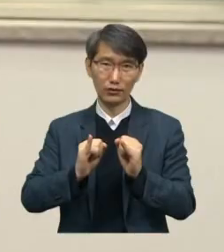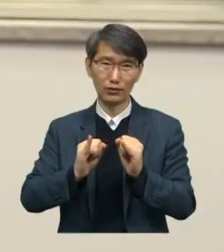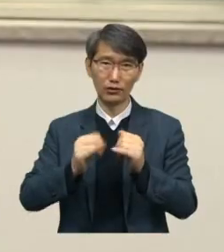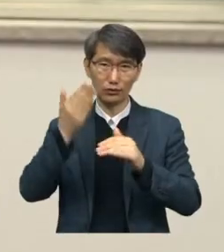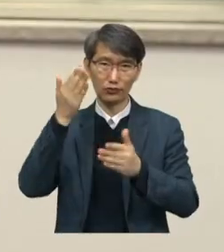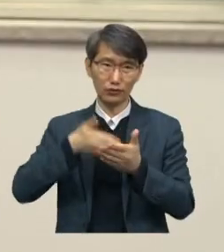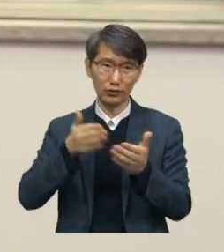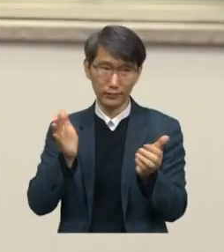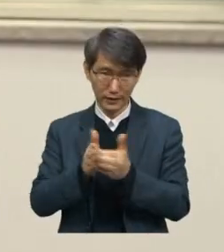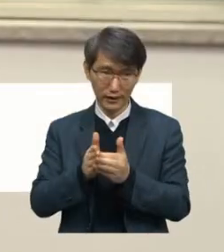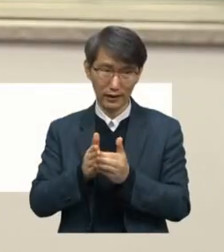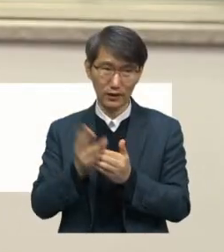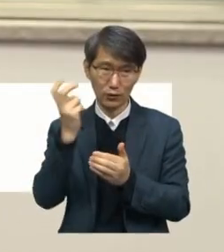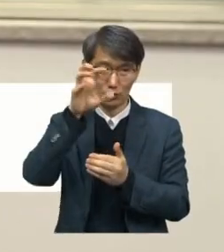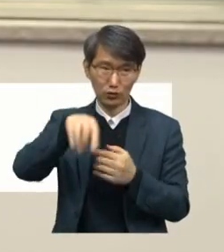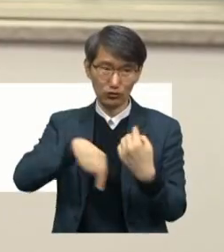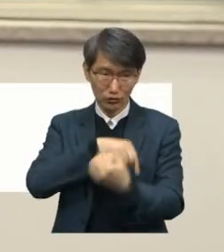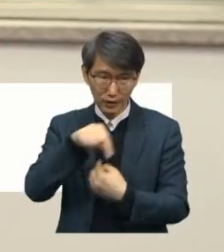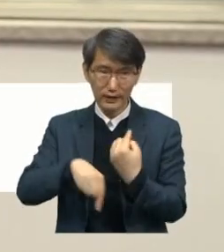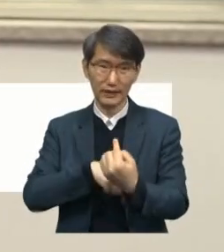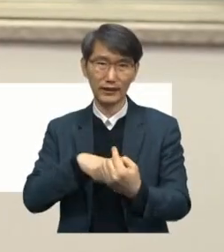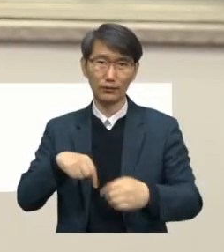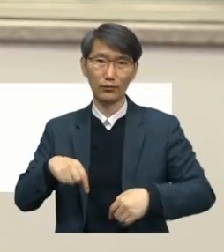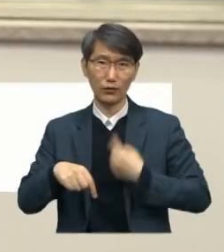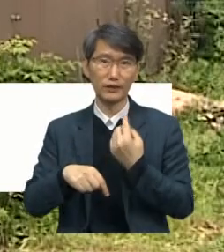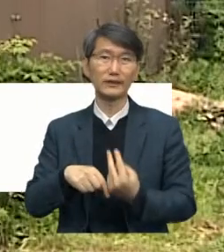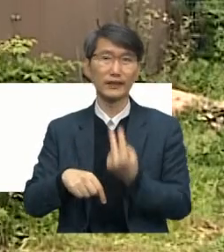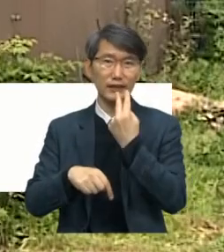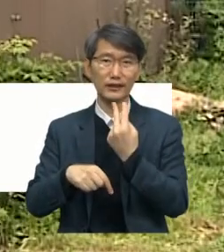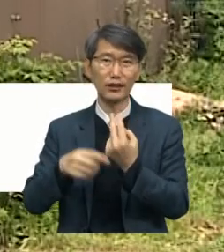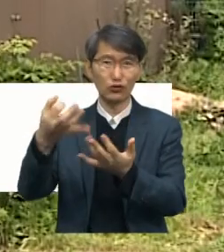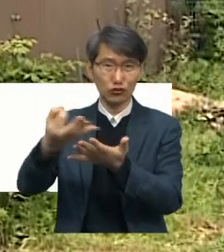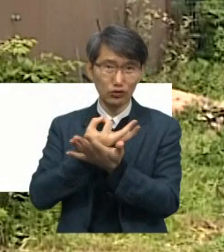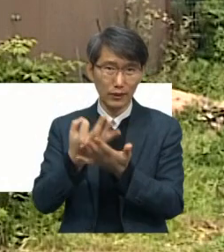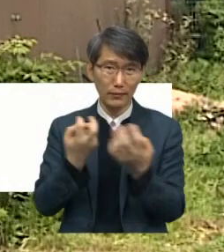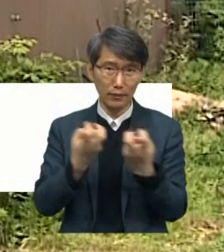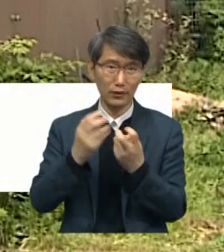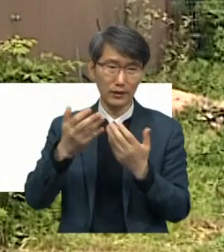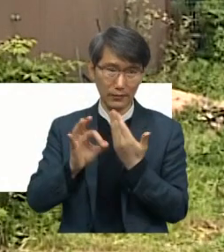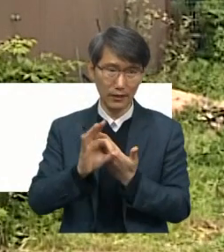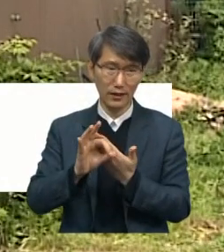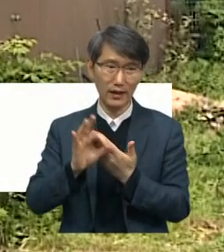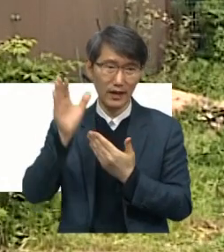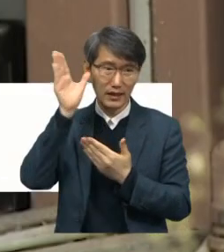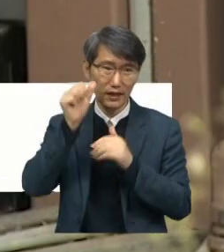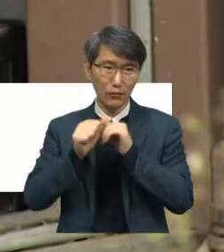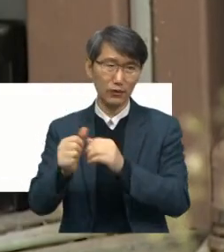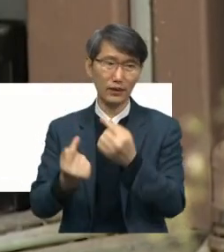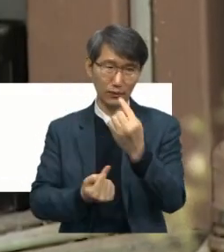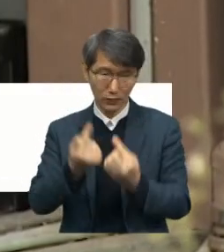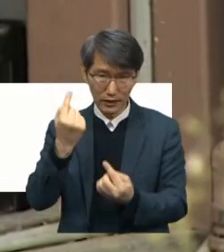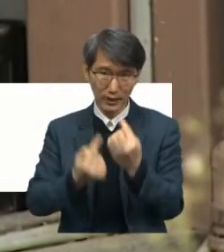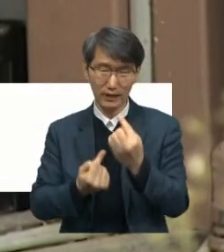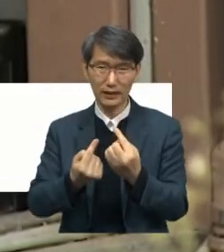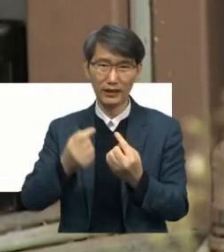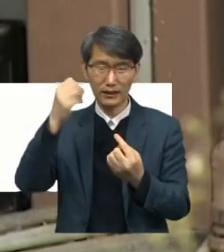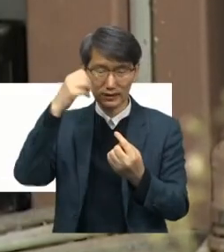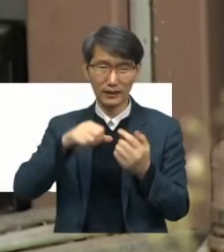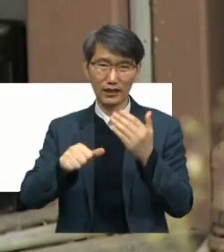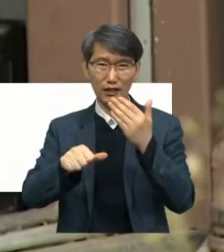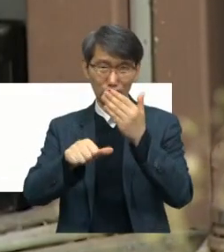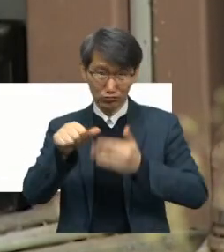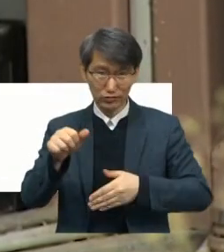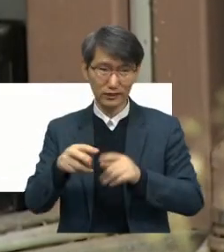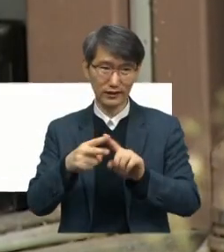하겠습니다. 보호소 운영이 본인의 어떤 생계거나 수입의 수단이 되면은 아이들을 사실상 입양을 보내기보다는 그냥 인도적